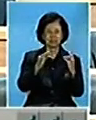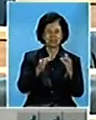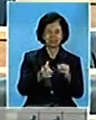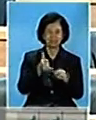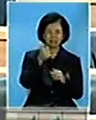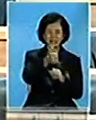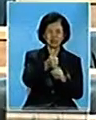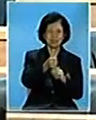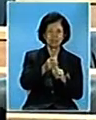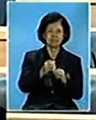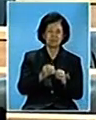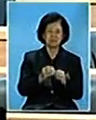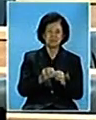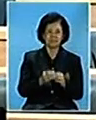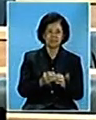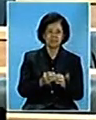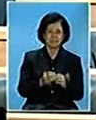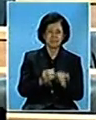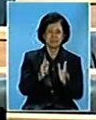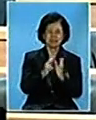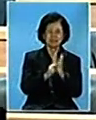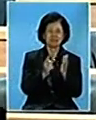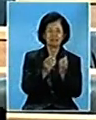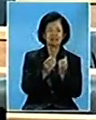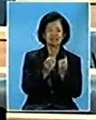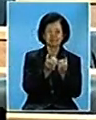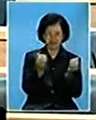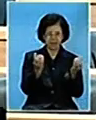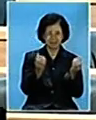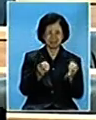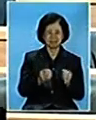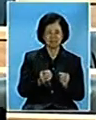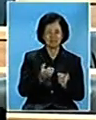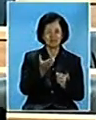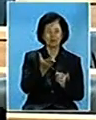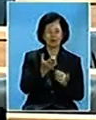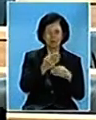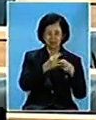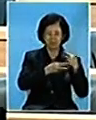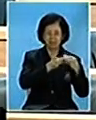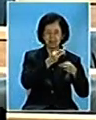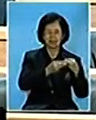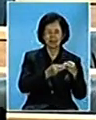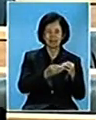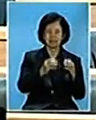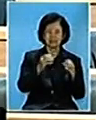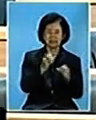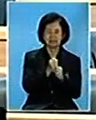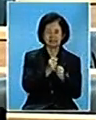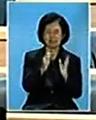นูญเนี่ยผมอยากขอความเมตตาจากท่านให้ท่านยึดถือหลักความยุติธร